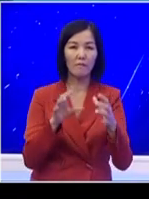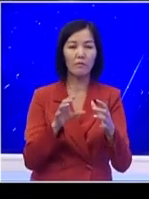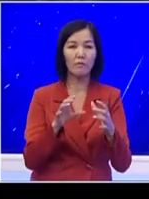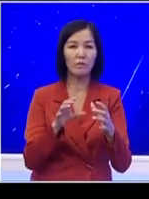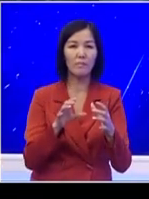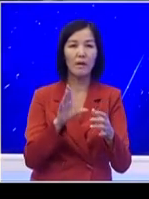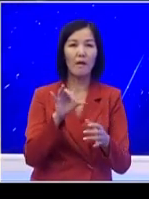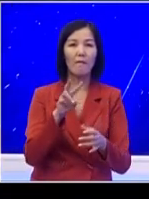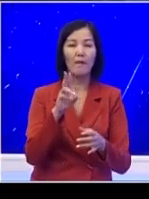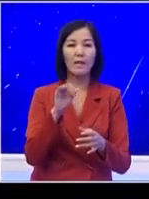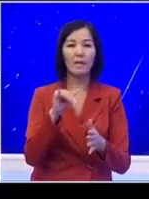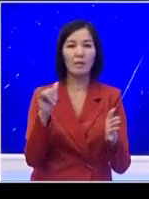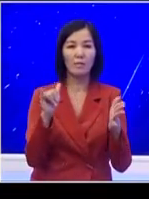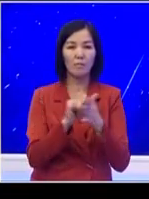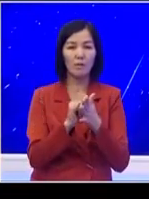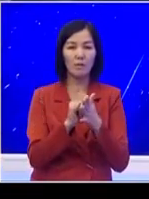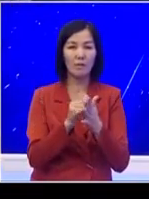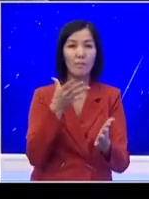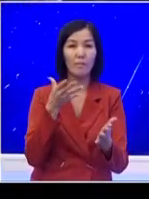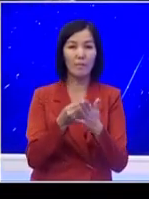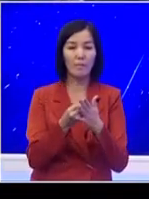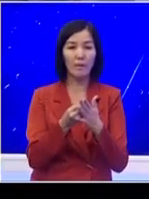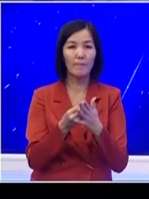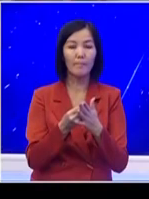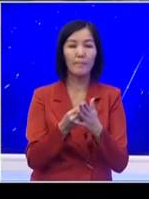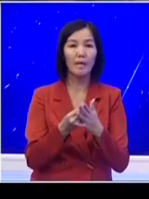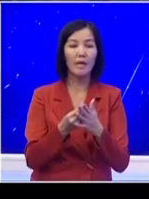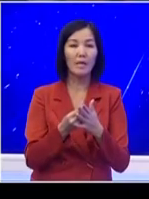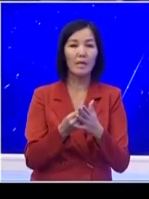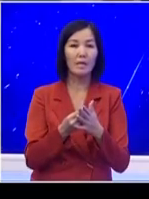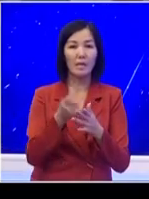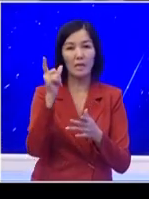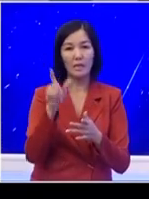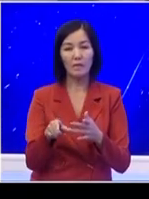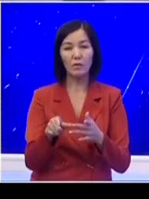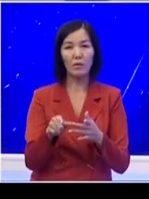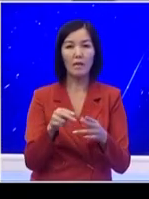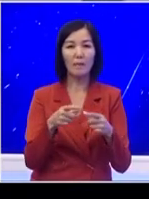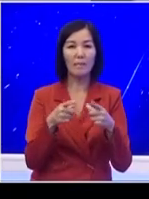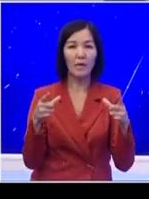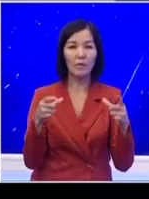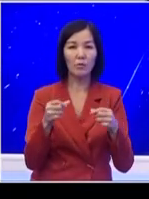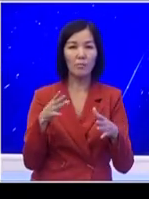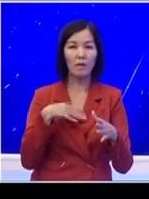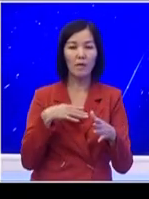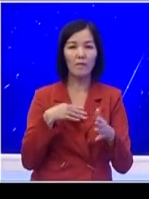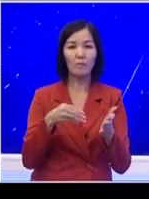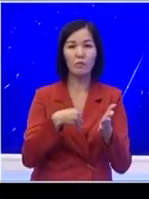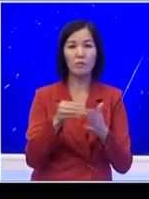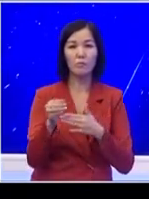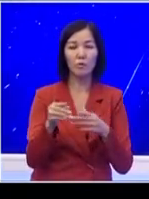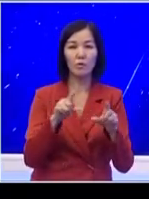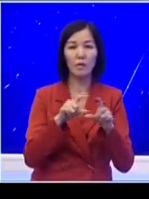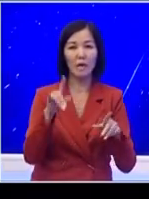оснащены валидаторами и инструкциями по оплате. Помимо этого, разрабатывается индивидуальный проездной билет. Его горожане смогут приобрести в